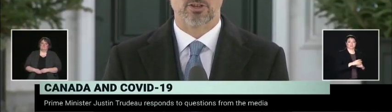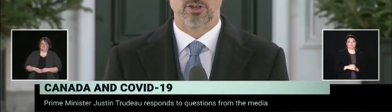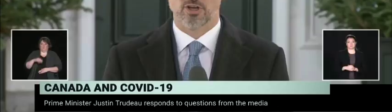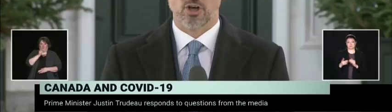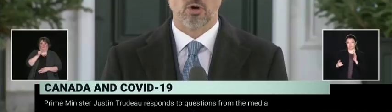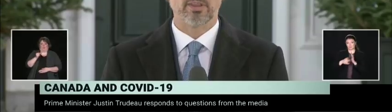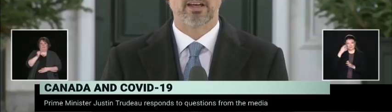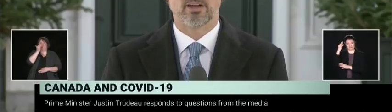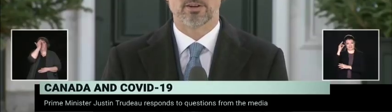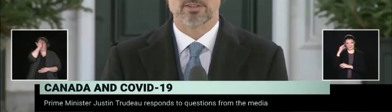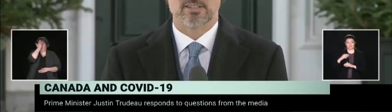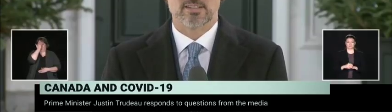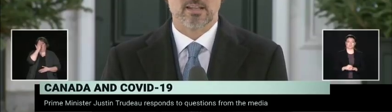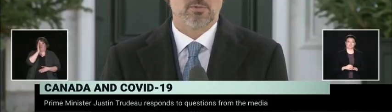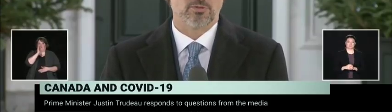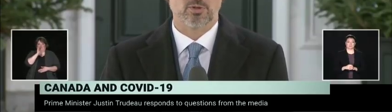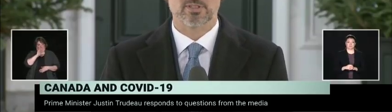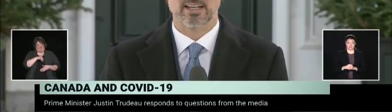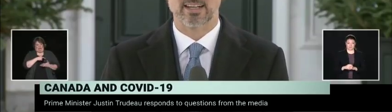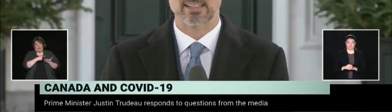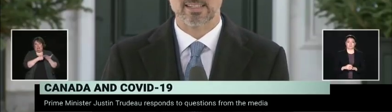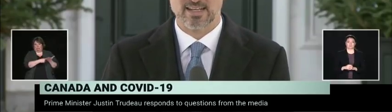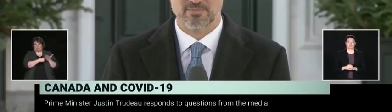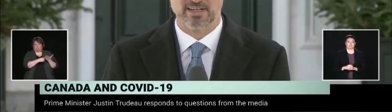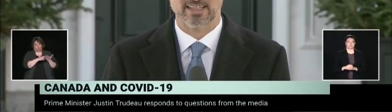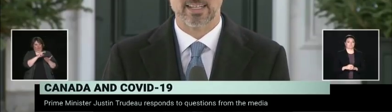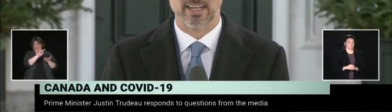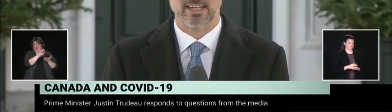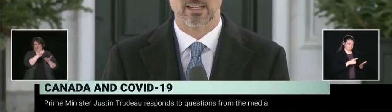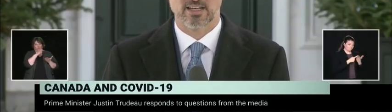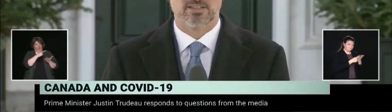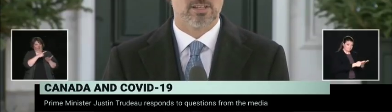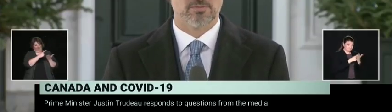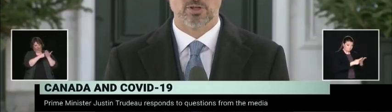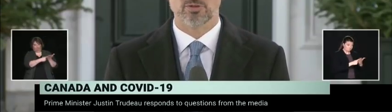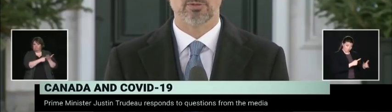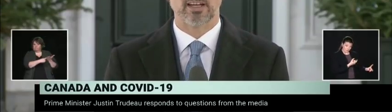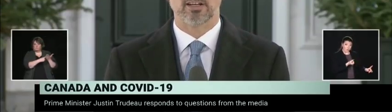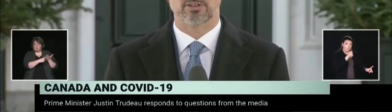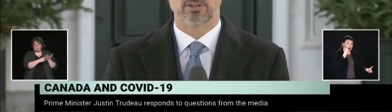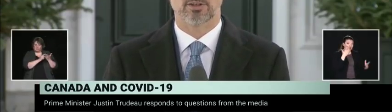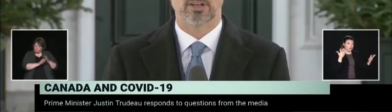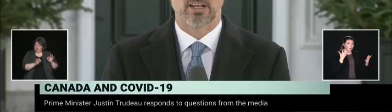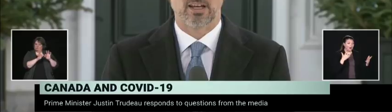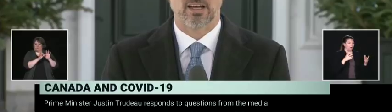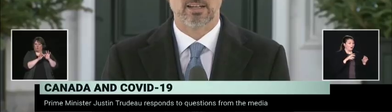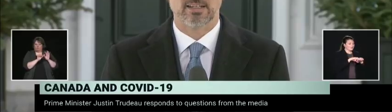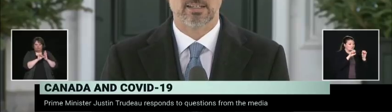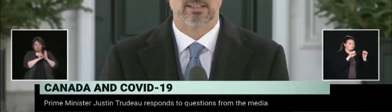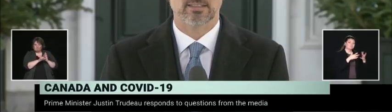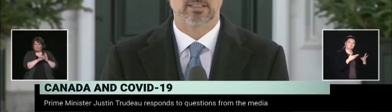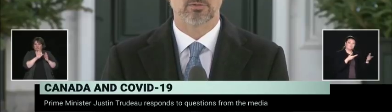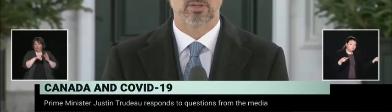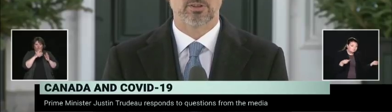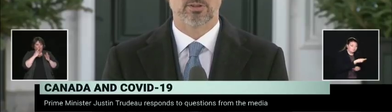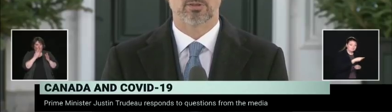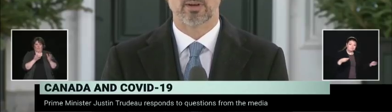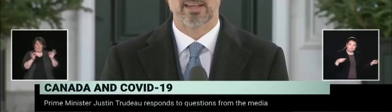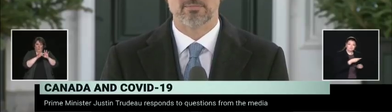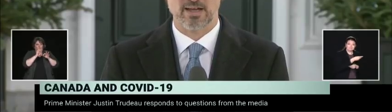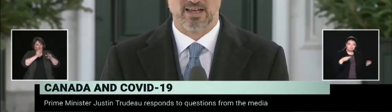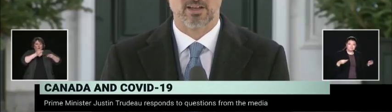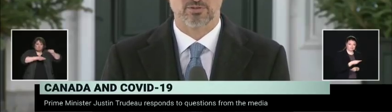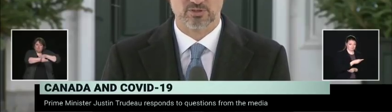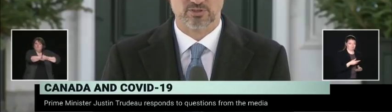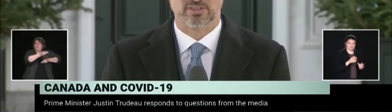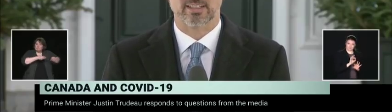Américains qu'on a un système, une frontière extrêmement intégrée. C'est des bonnes nouvelles que les envois de